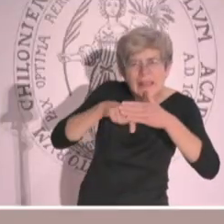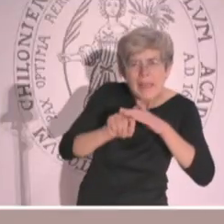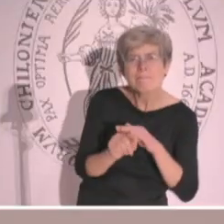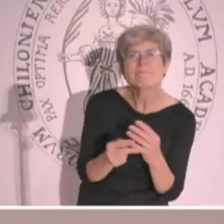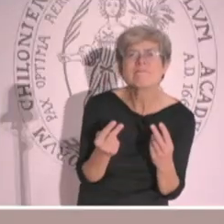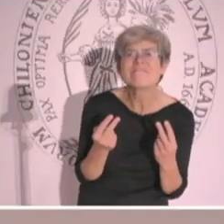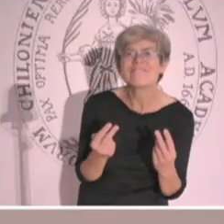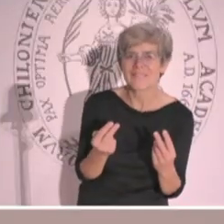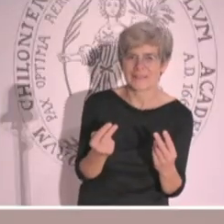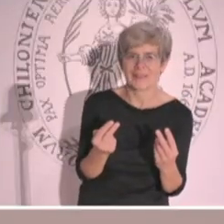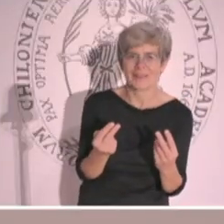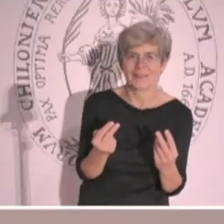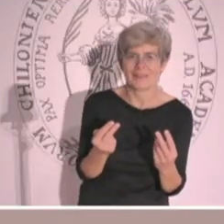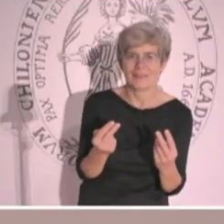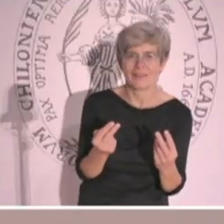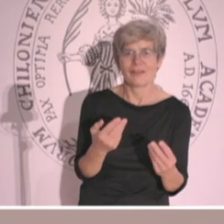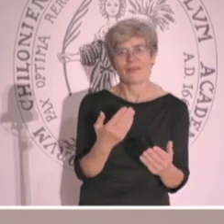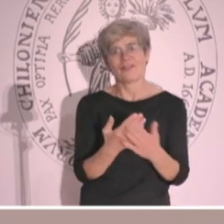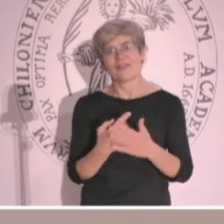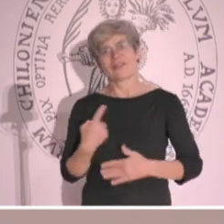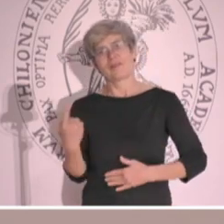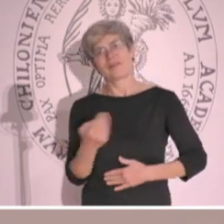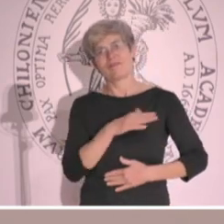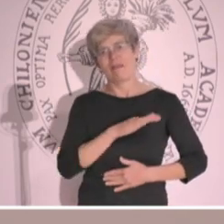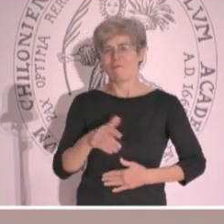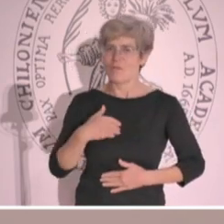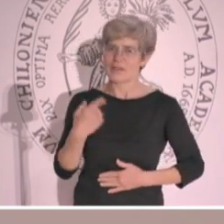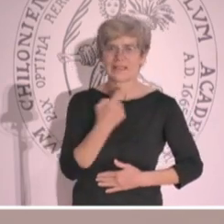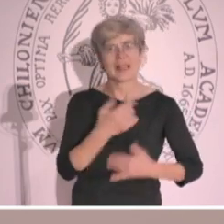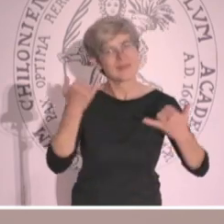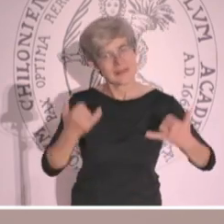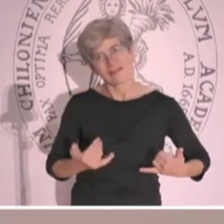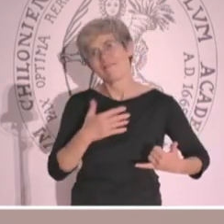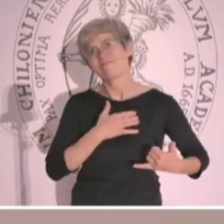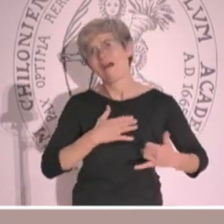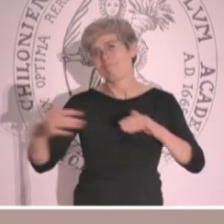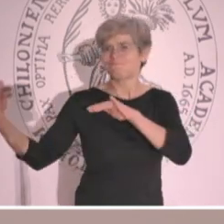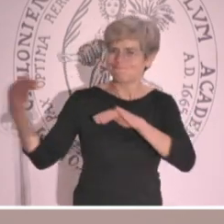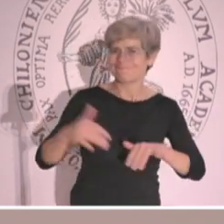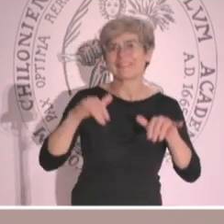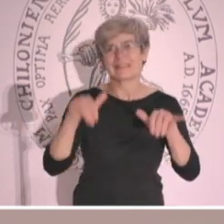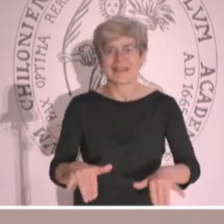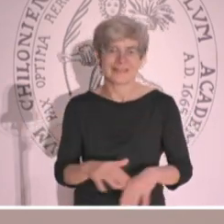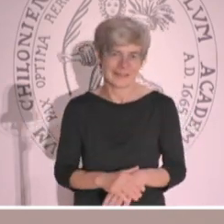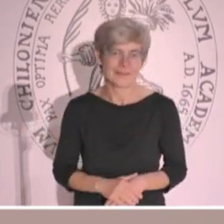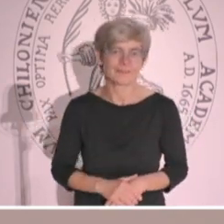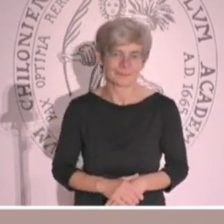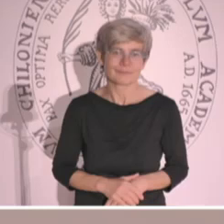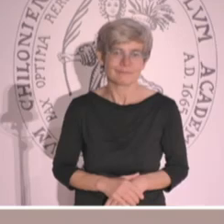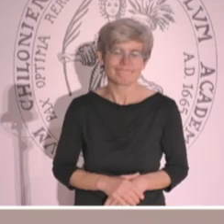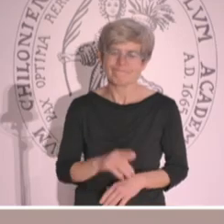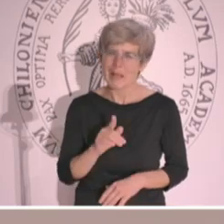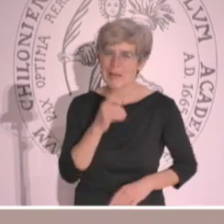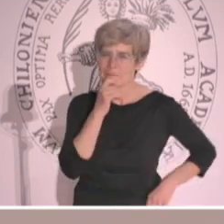Und deswegen freuen wir uns so sehr, dass Sie bei uns sind. Aber ich sagte es, ich glaube, es ist auch für Sie eine sehr,